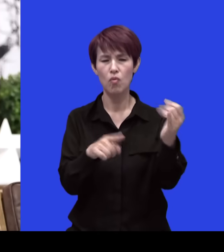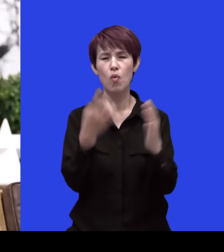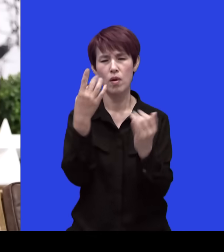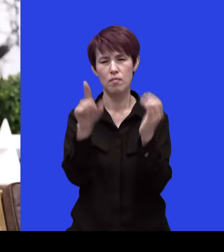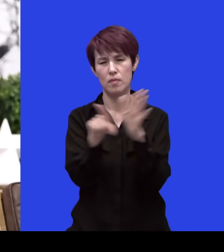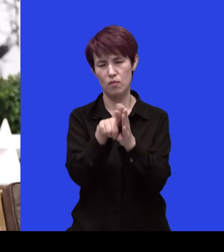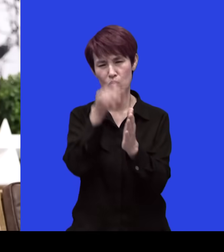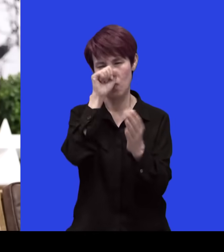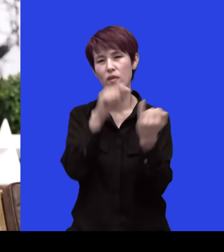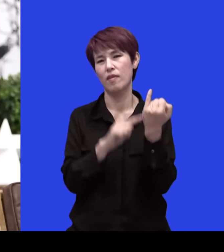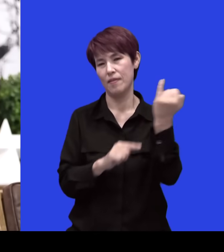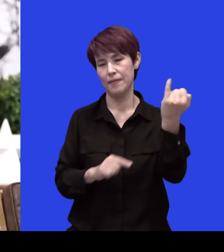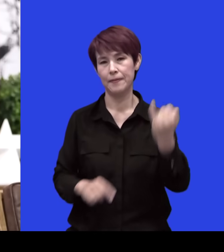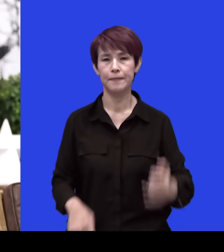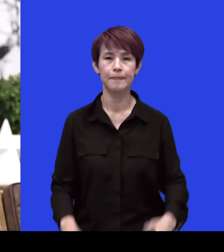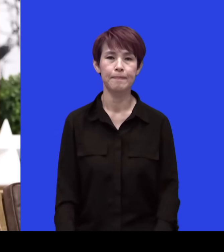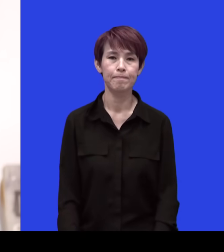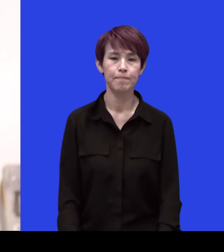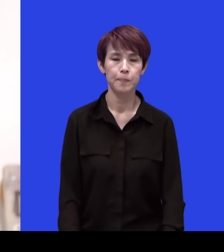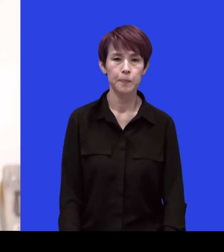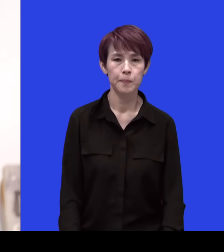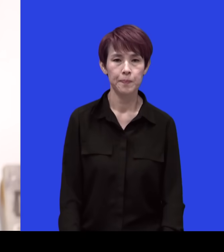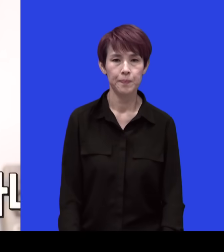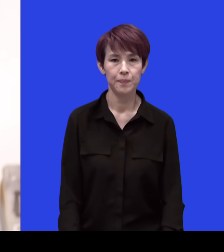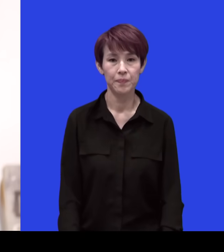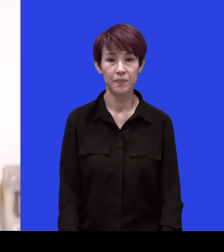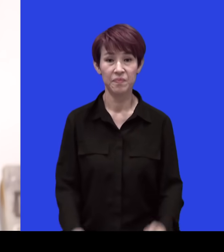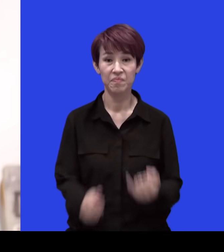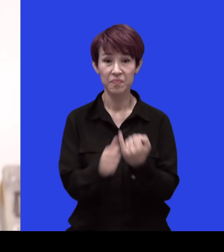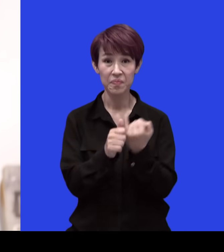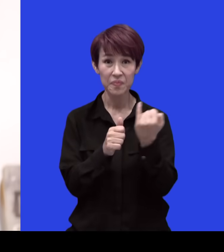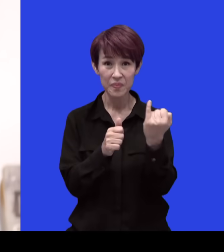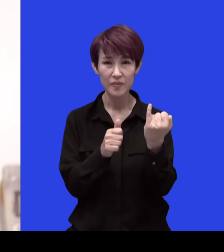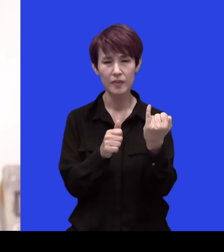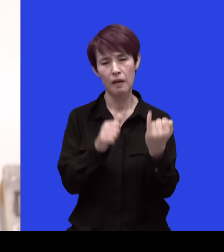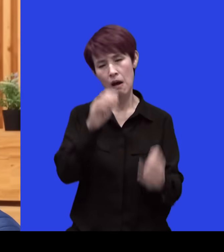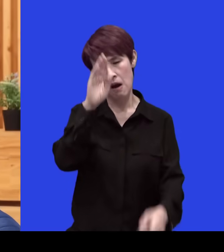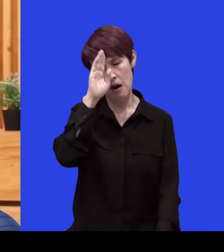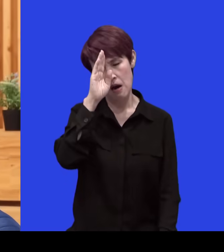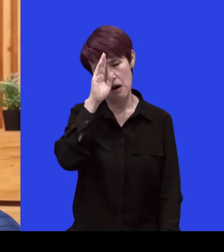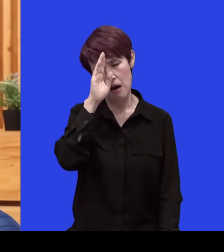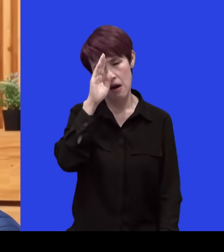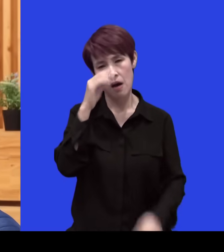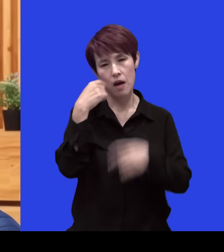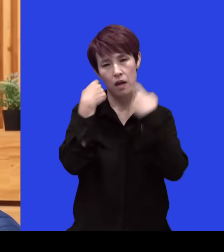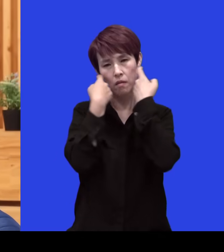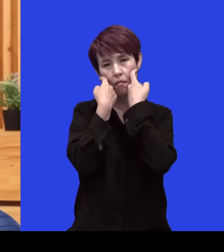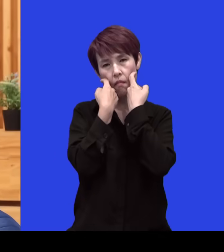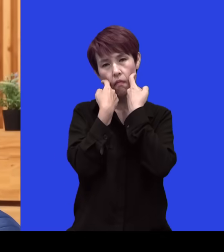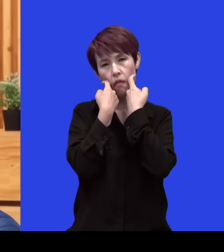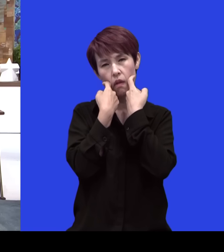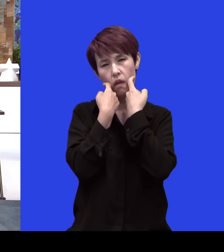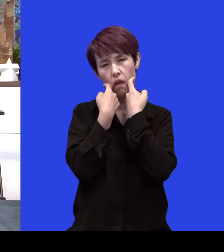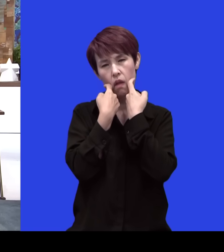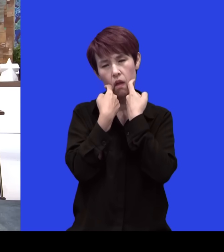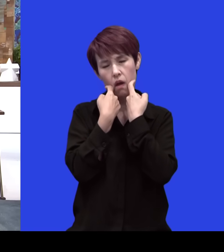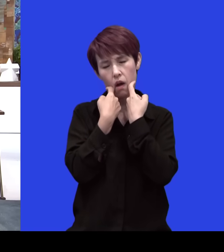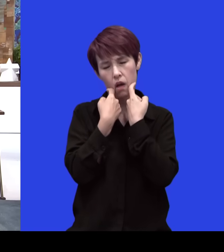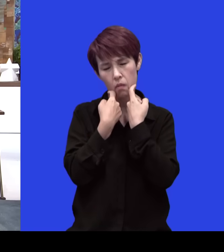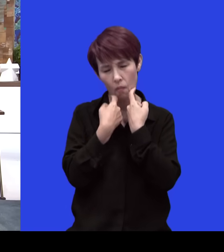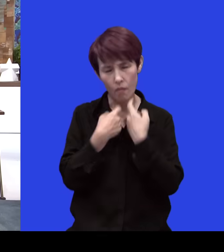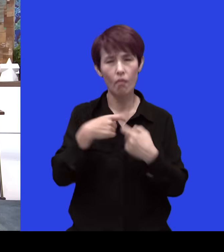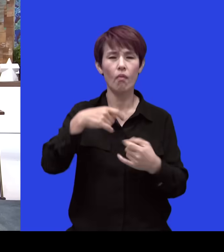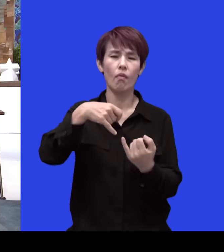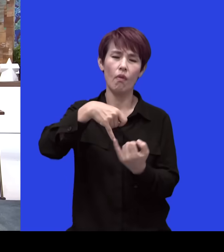훨씬 앞서죠. 근데 이제 우리 집 사람이 빼짝 말라. 계속 말아가 아프고 예.